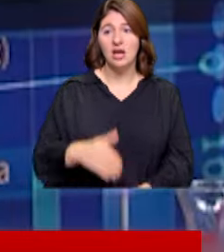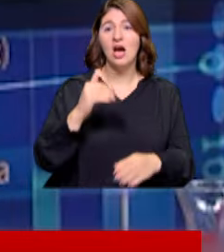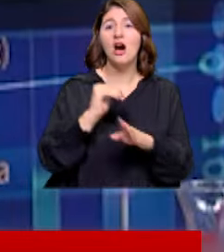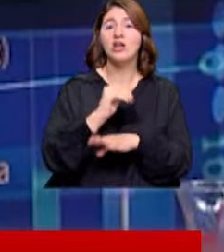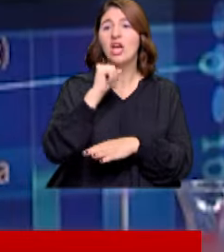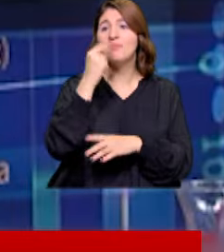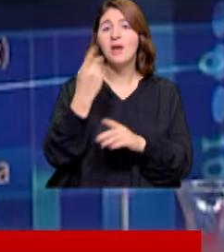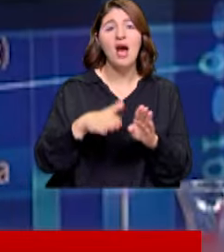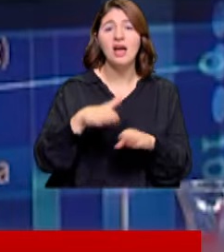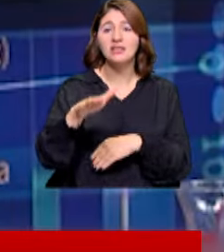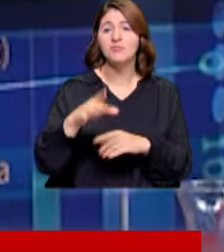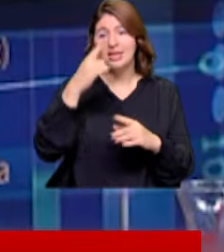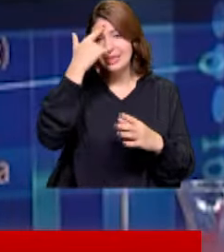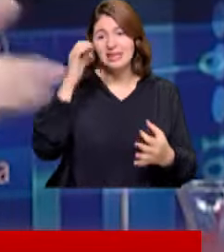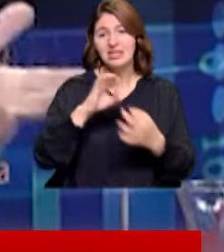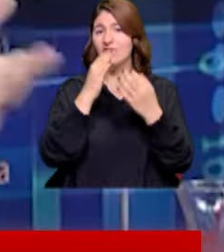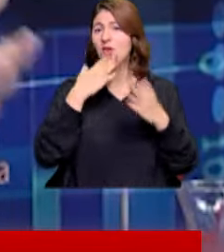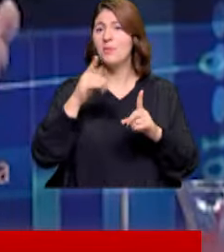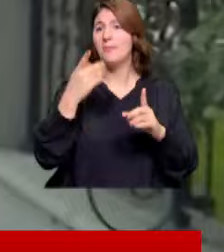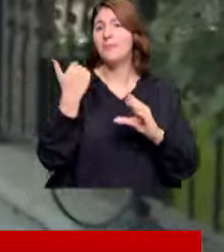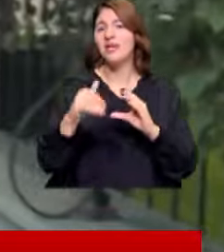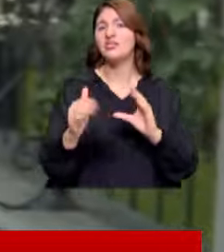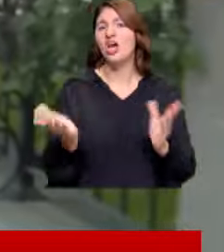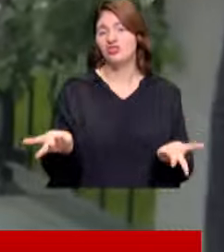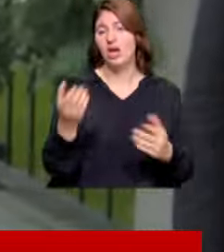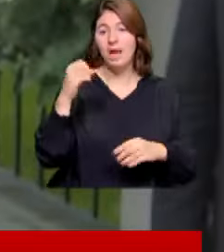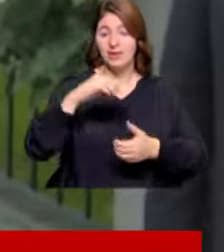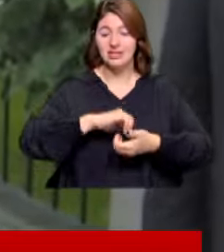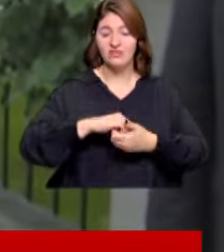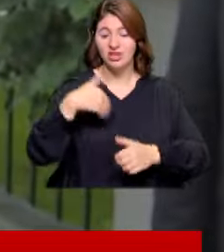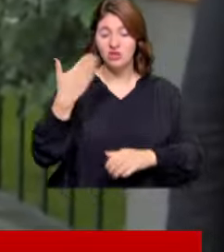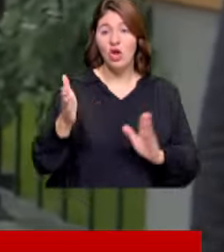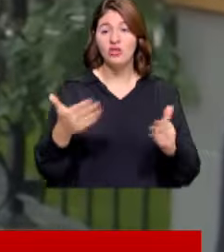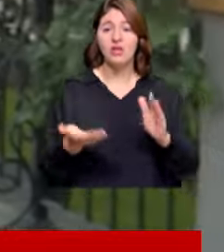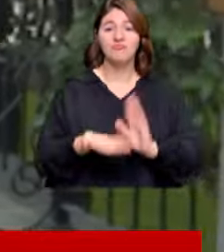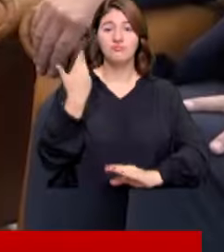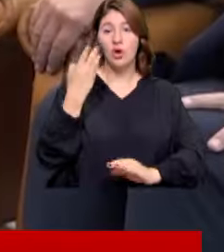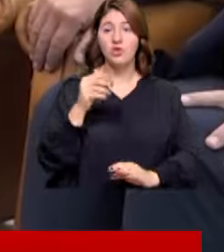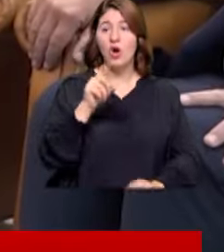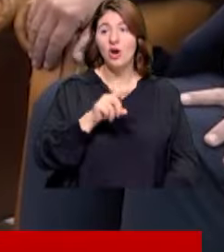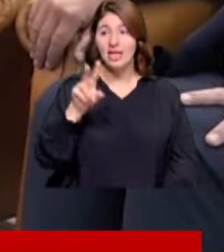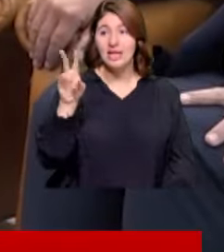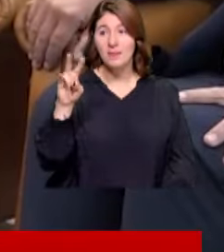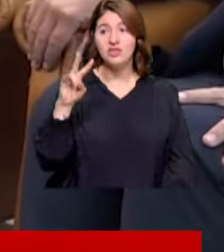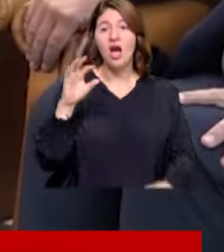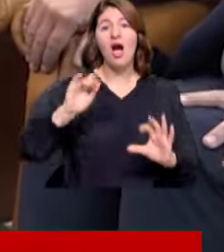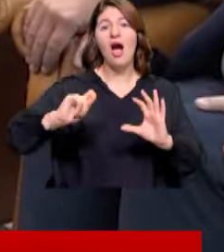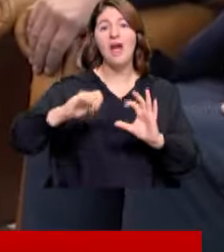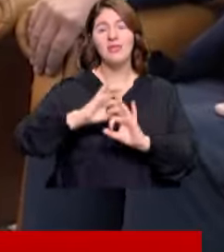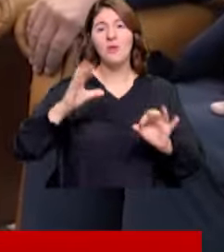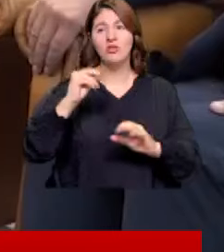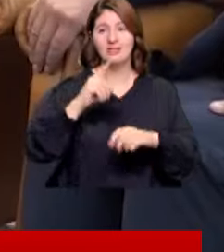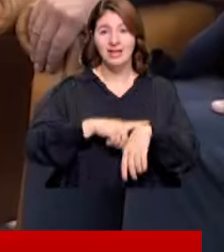Hayatının hiçbir aşamasında tesadüf yoktur. Bu bir mesaj. AK Parti ile ittifaktan sonra odasından kaldırdığı 17-25'e ayarlı